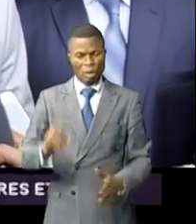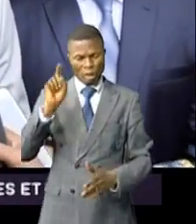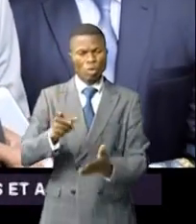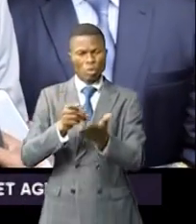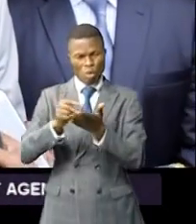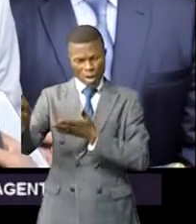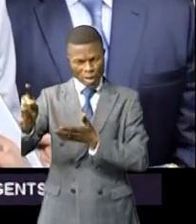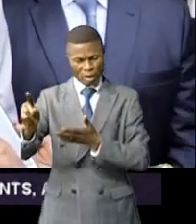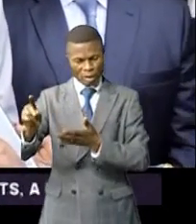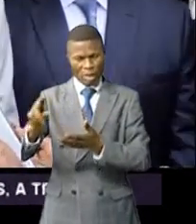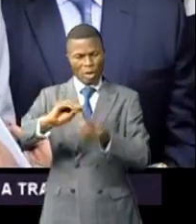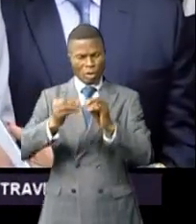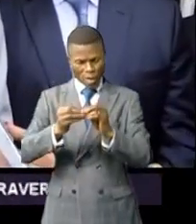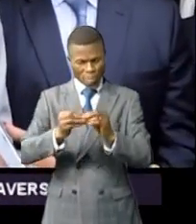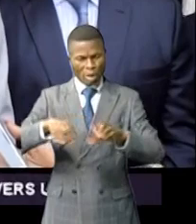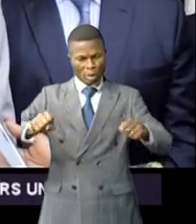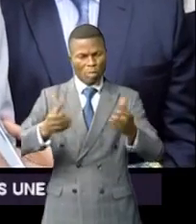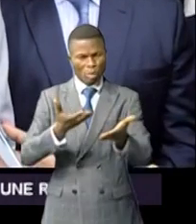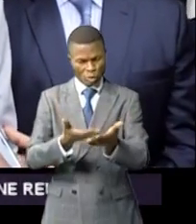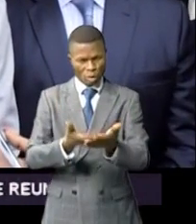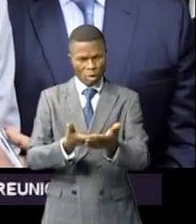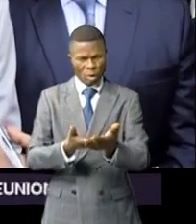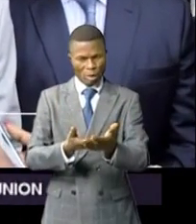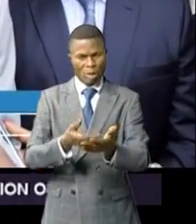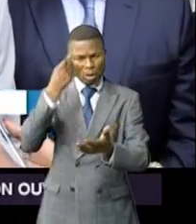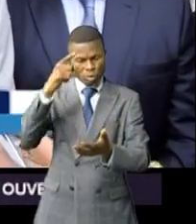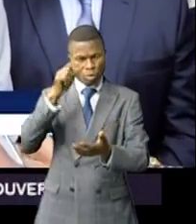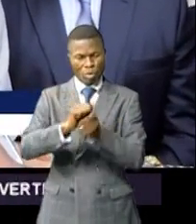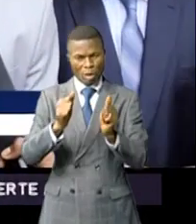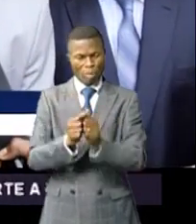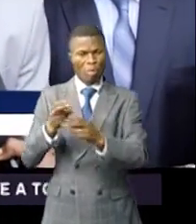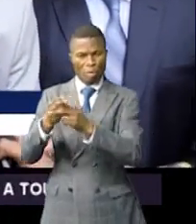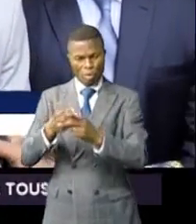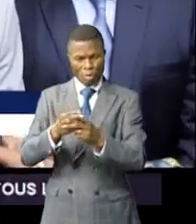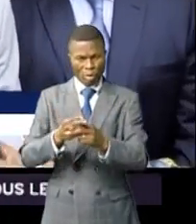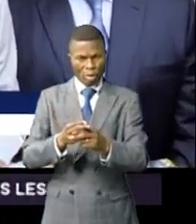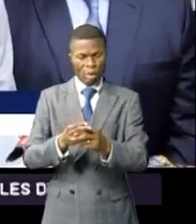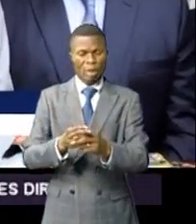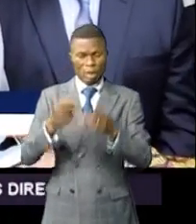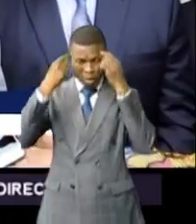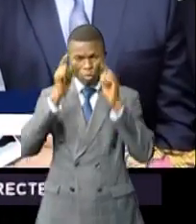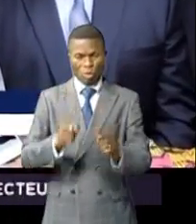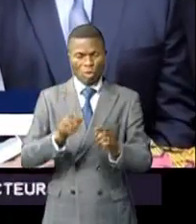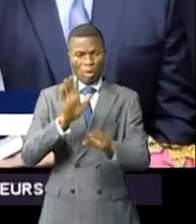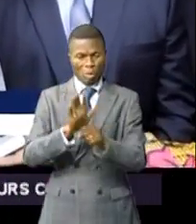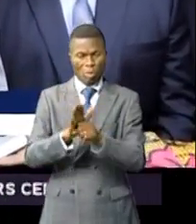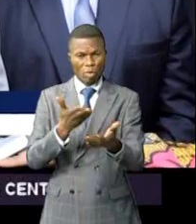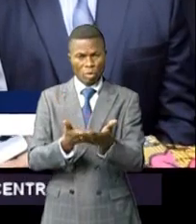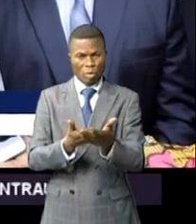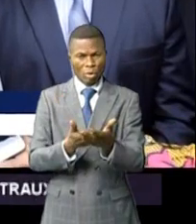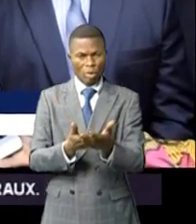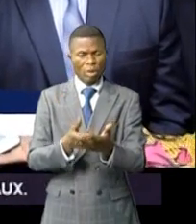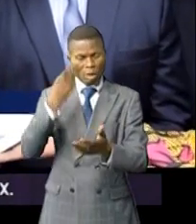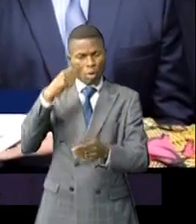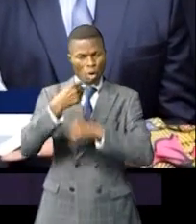acheter sa plaque minéralogique. Ça, c'est pour des raisons d'abord sécuritaires. Nous avons conclu avec Maximum B et aujourd'hui, c'était